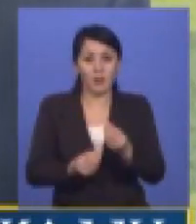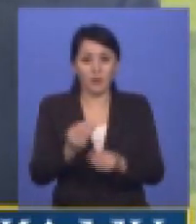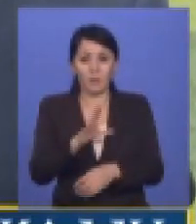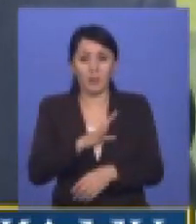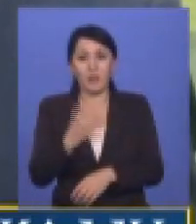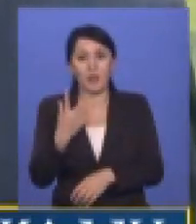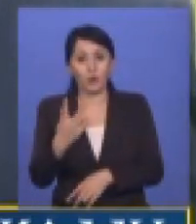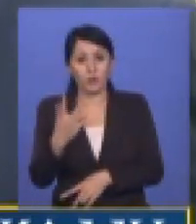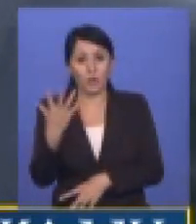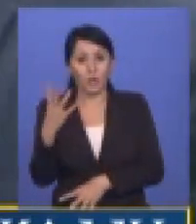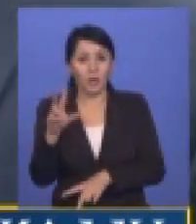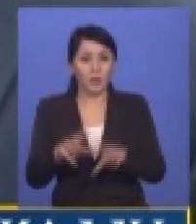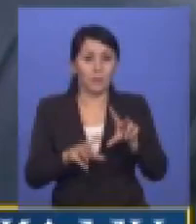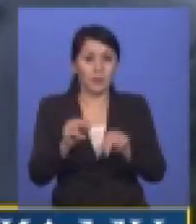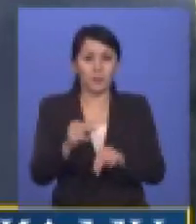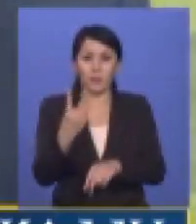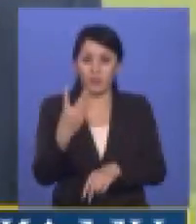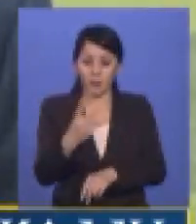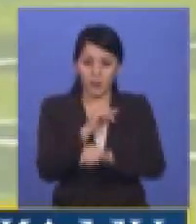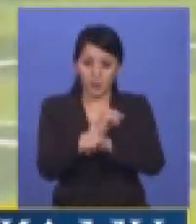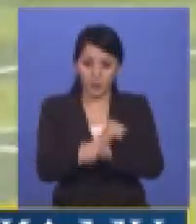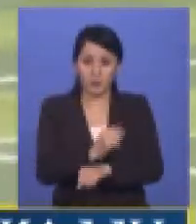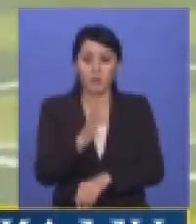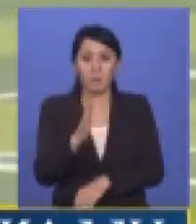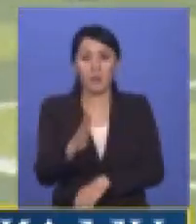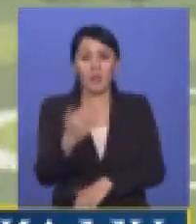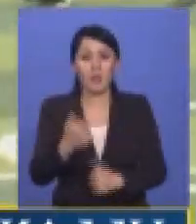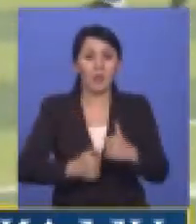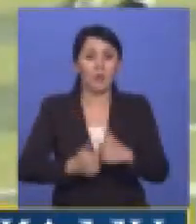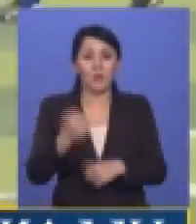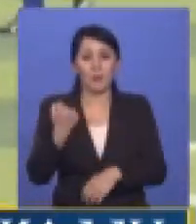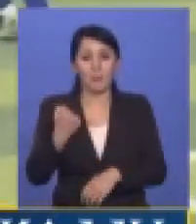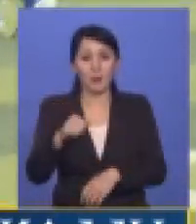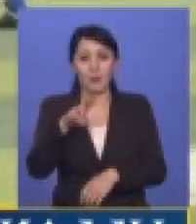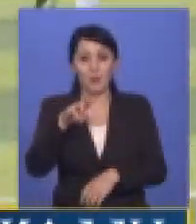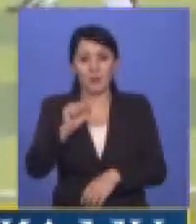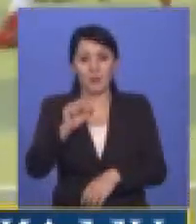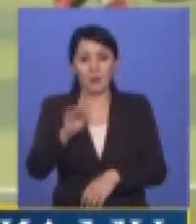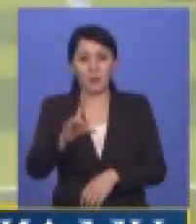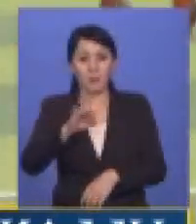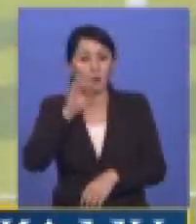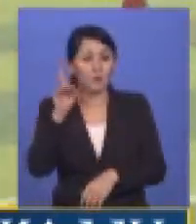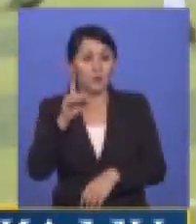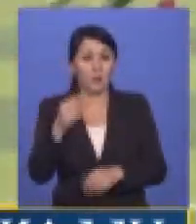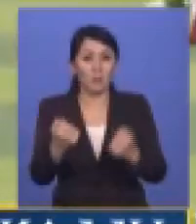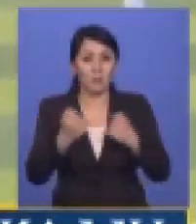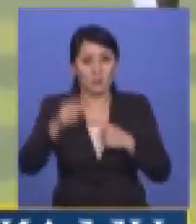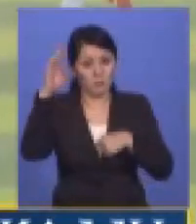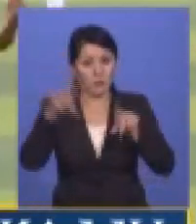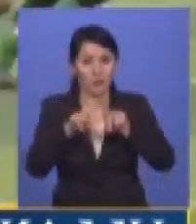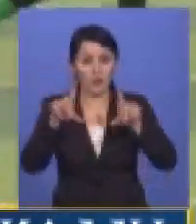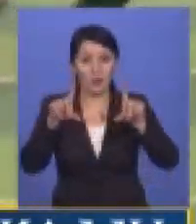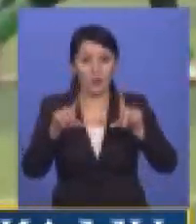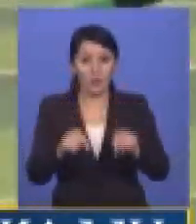өткіздік. 3 чемпионат өткіздік, енді 2 чемпионатымыз әлі қалды. Турнир жеңімпазы Қызылжар балалар жасөспірімде спорт мектебінің командасы